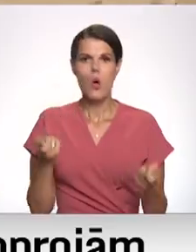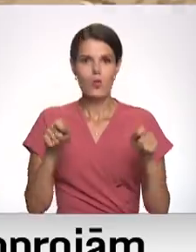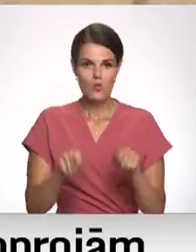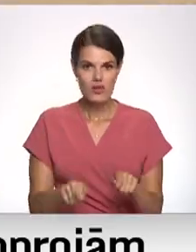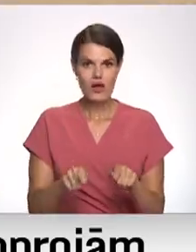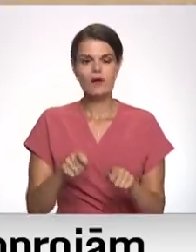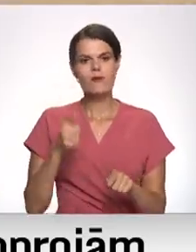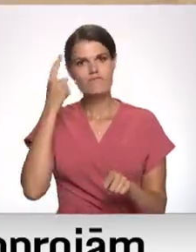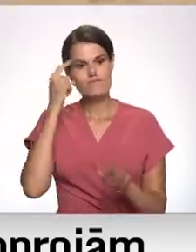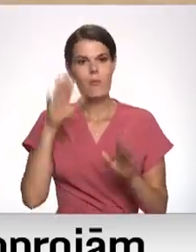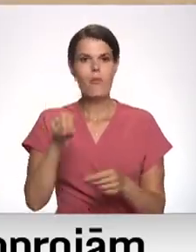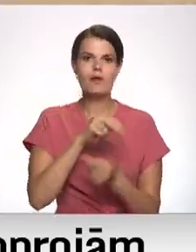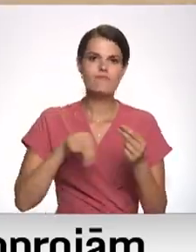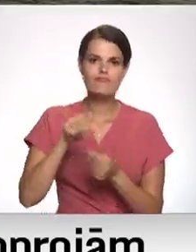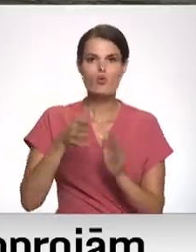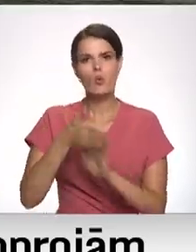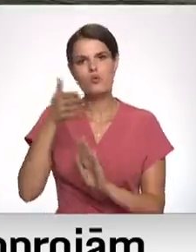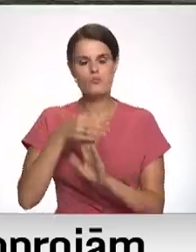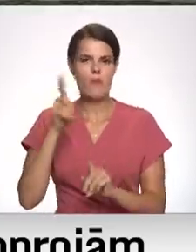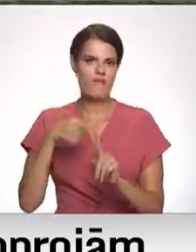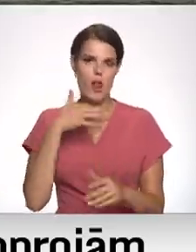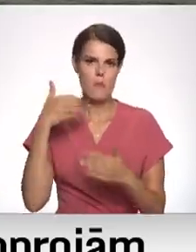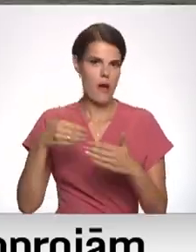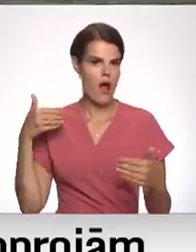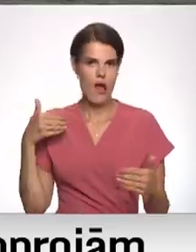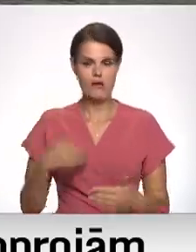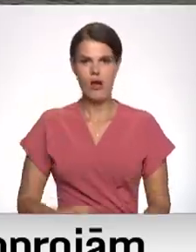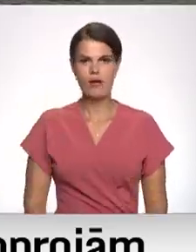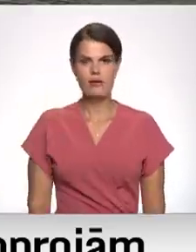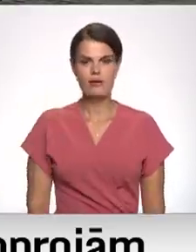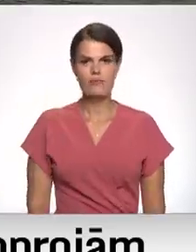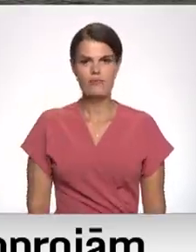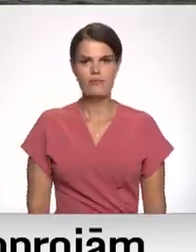spriest par uzlabojumiem ir pāragri. Ieva Benefelda, Lāns Peršavits, Skrundas televīzija.